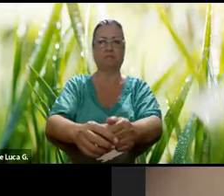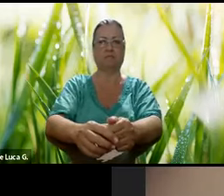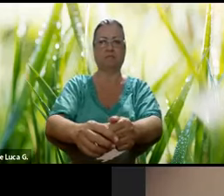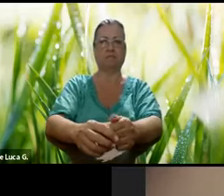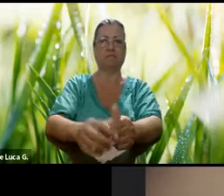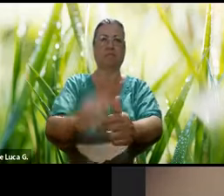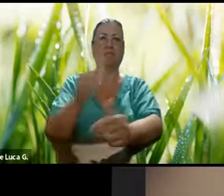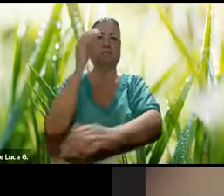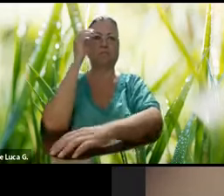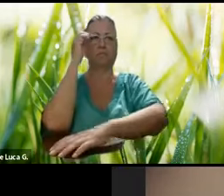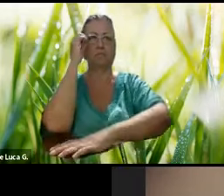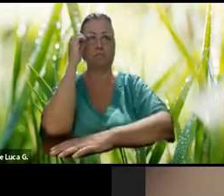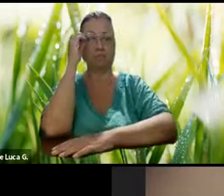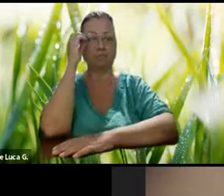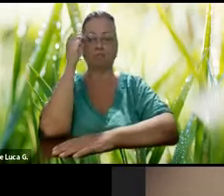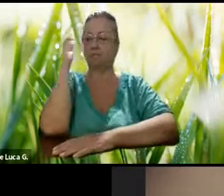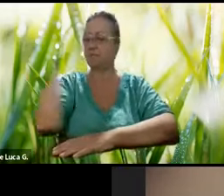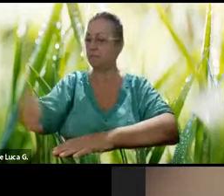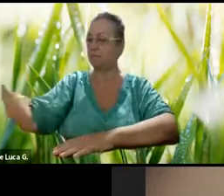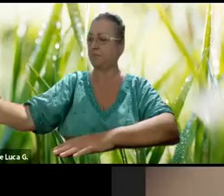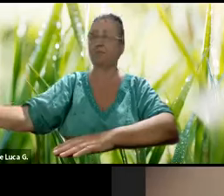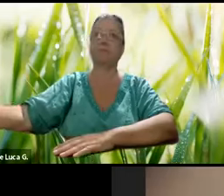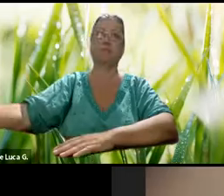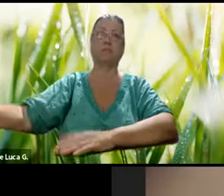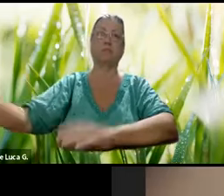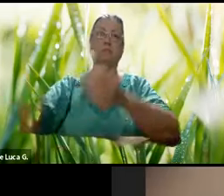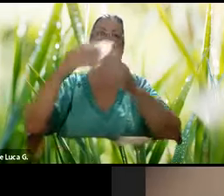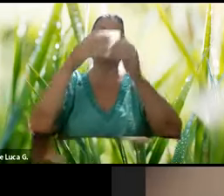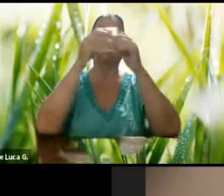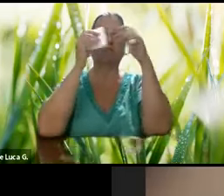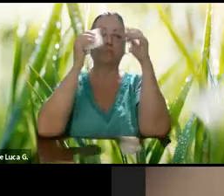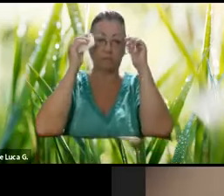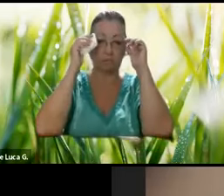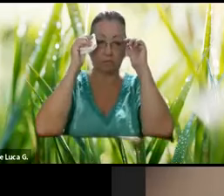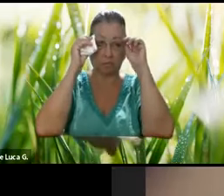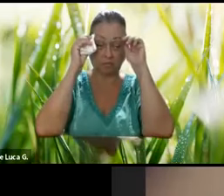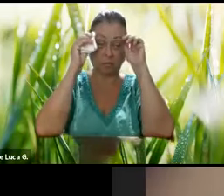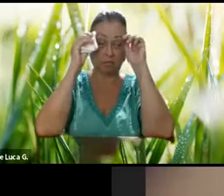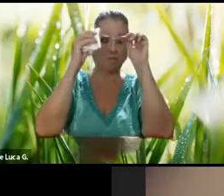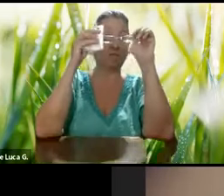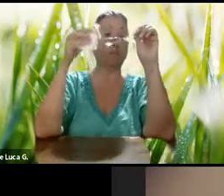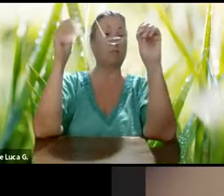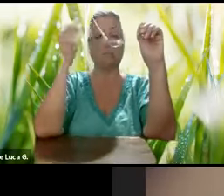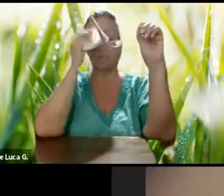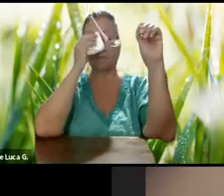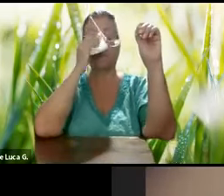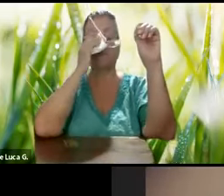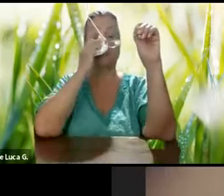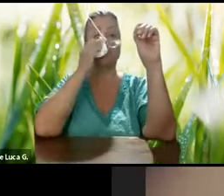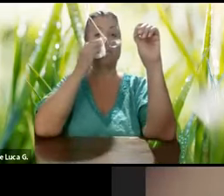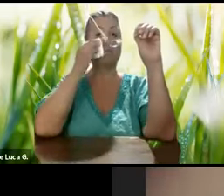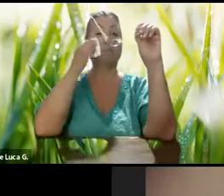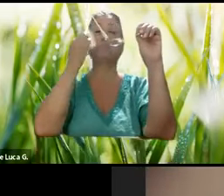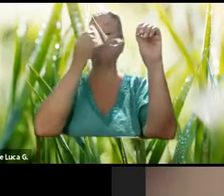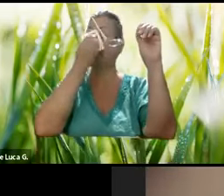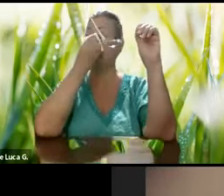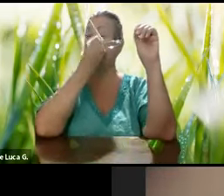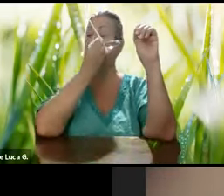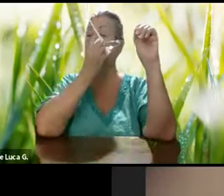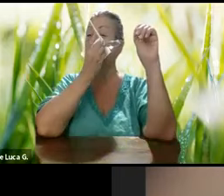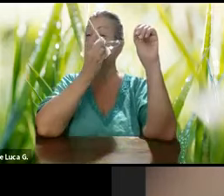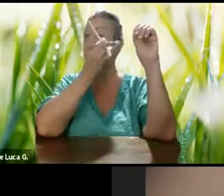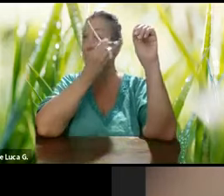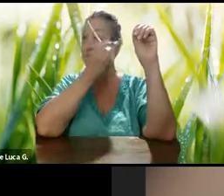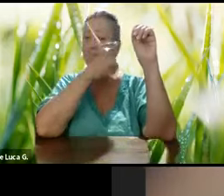nello specifico, delle volte uno per dire mi dicono, tu parli così perché tu hai fede. Come